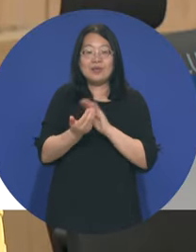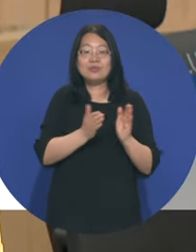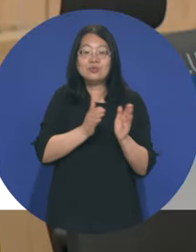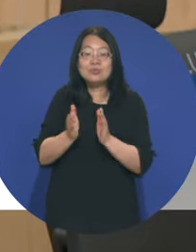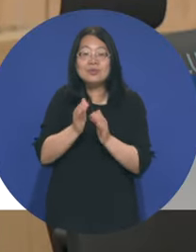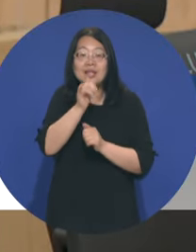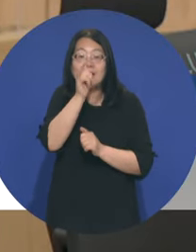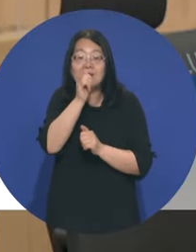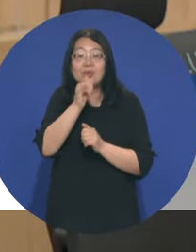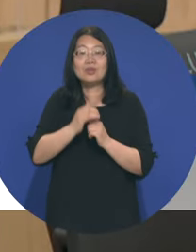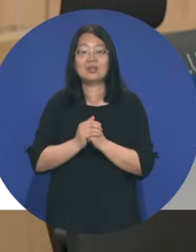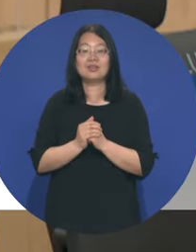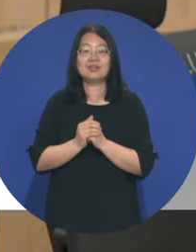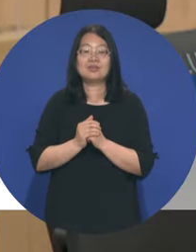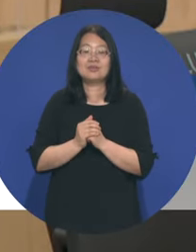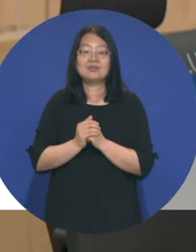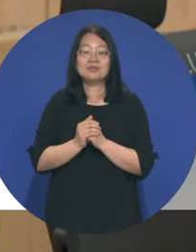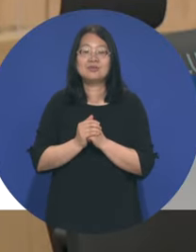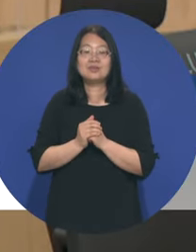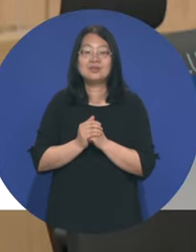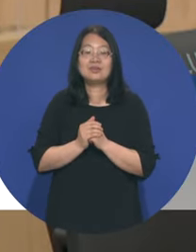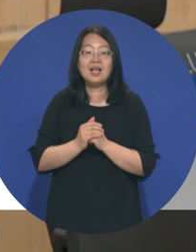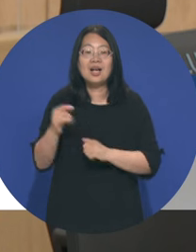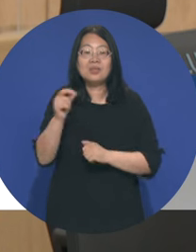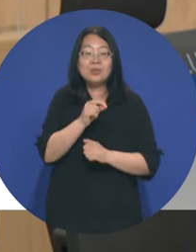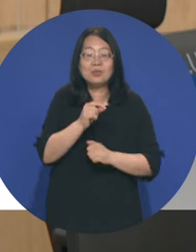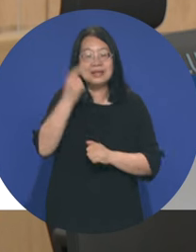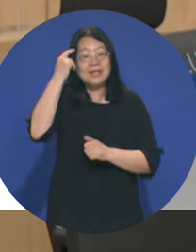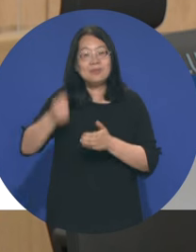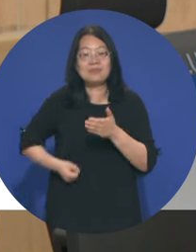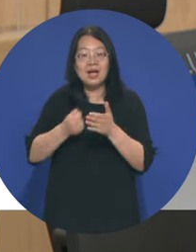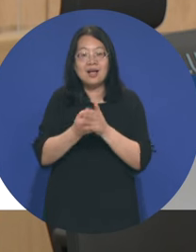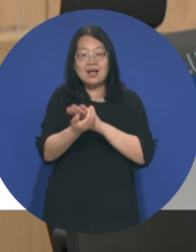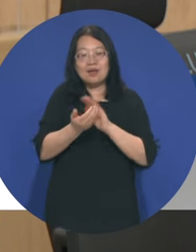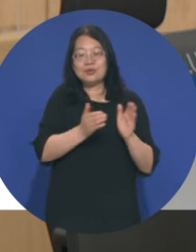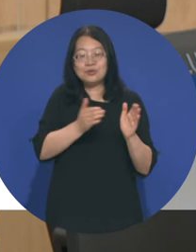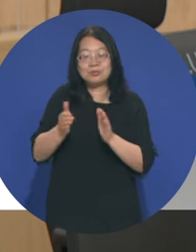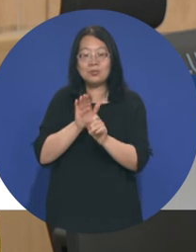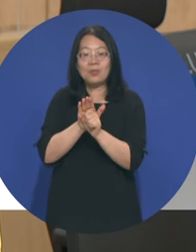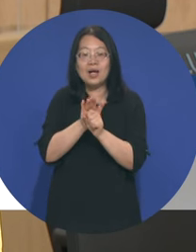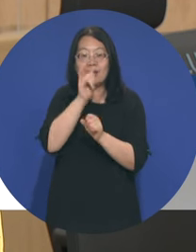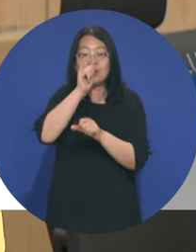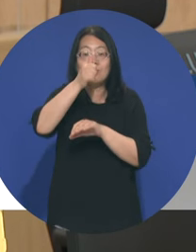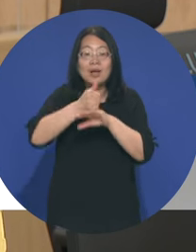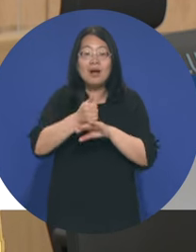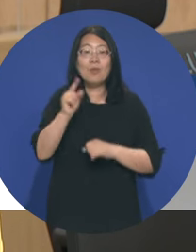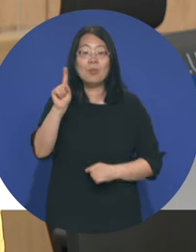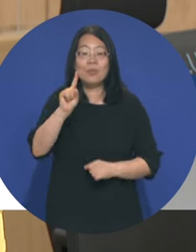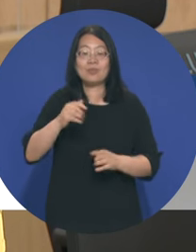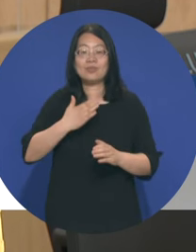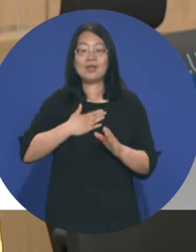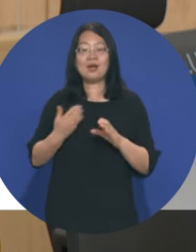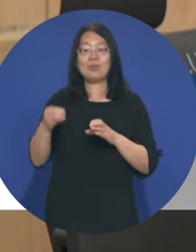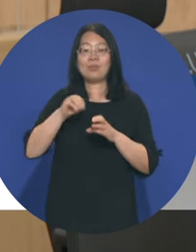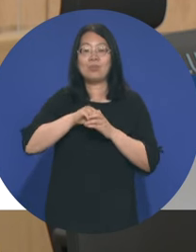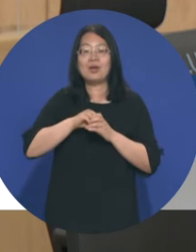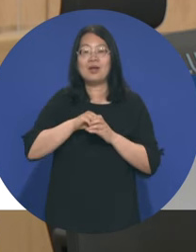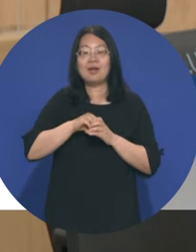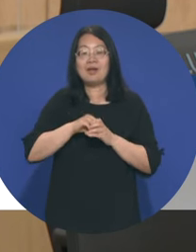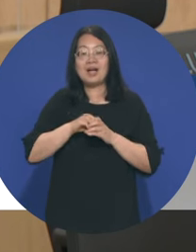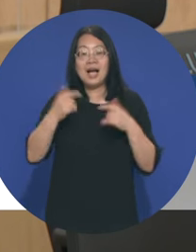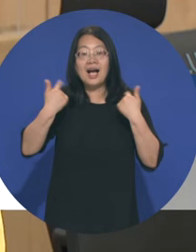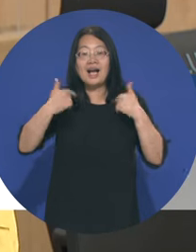대응하고 수습도 선제적으로 할수 있도록 하는데 시도판 의사결정과 선제적 대응. 마지막으로는 나를